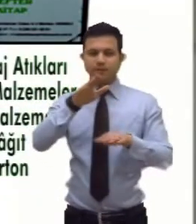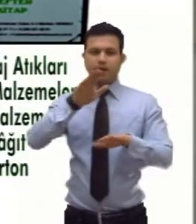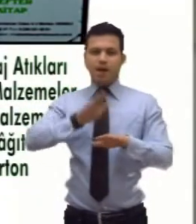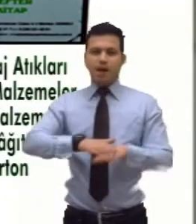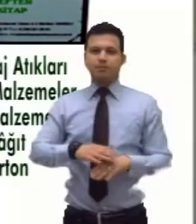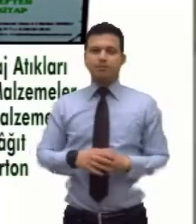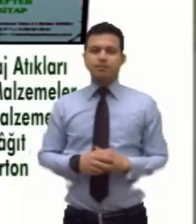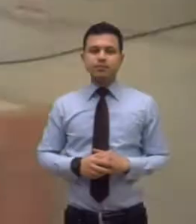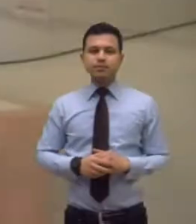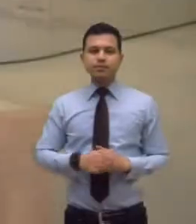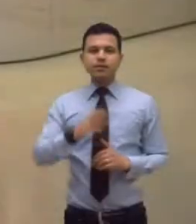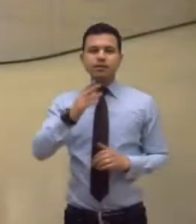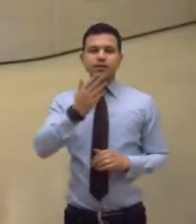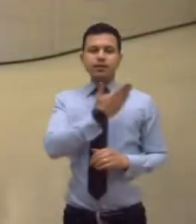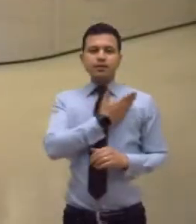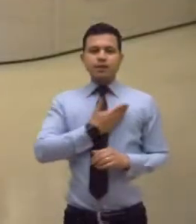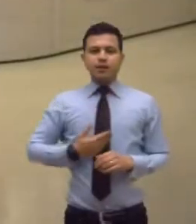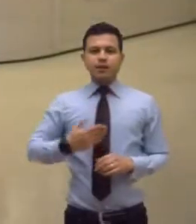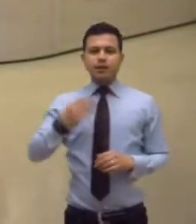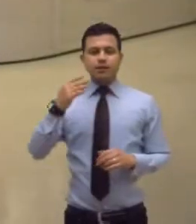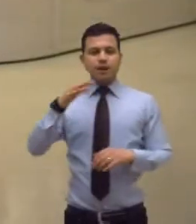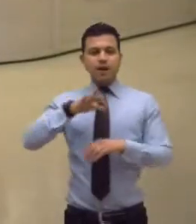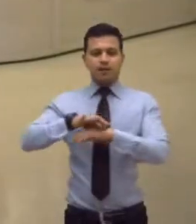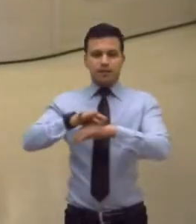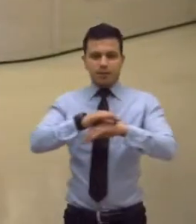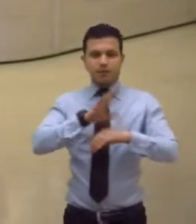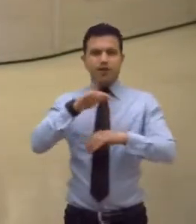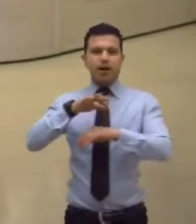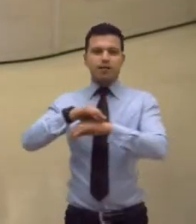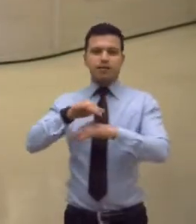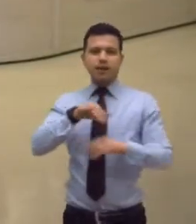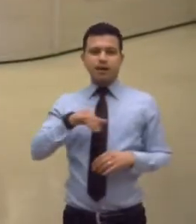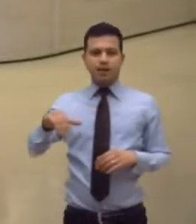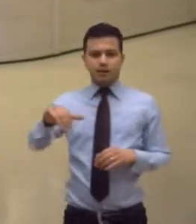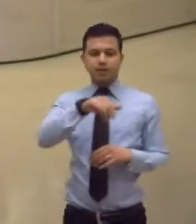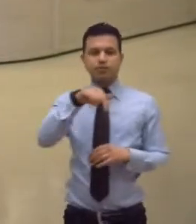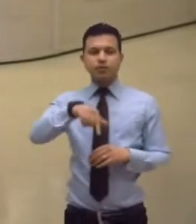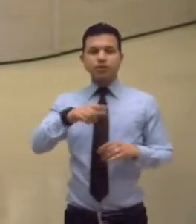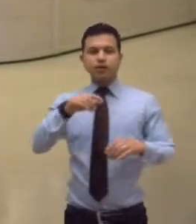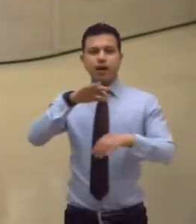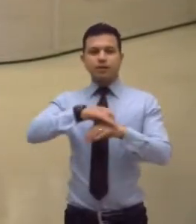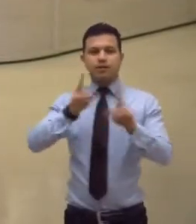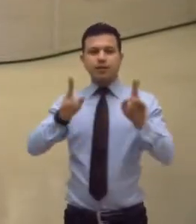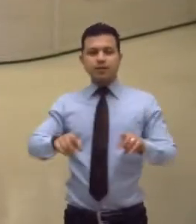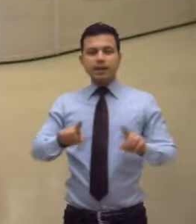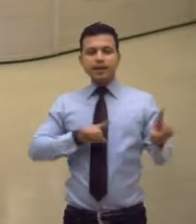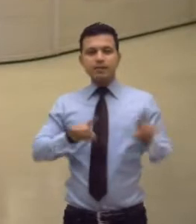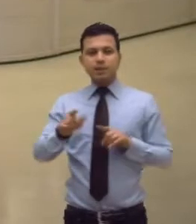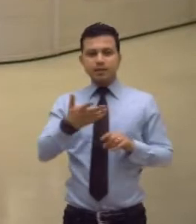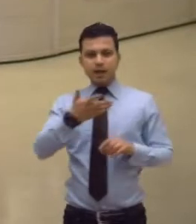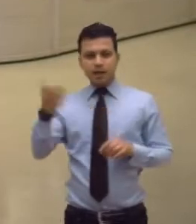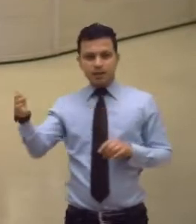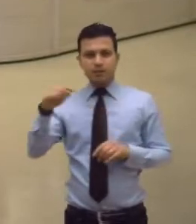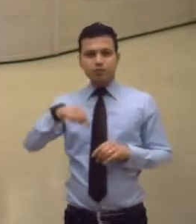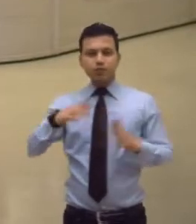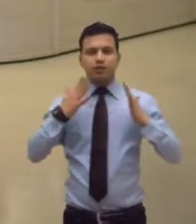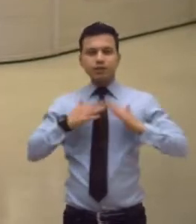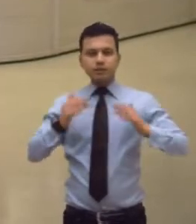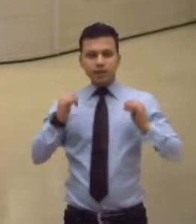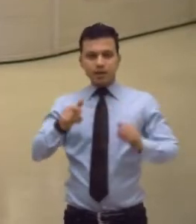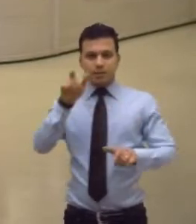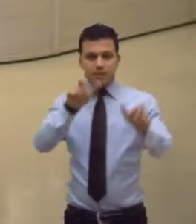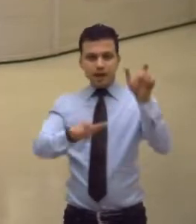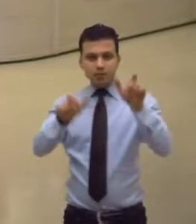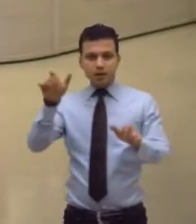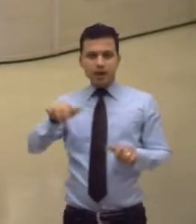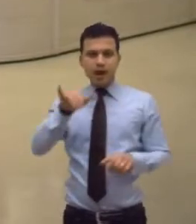özen gösteririz. Sevgili hastalarımız, hasta yakınlarımız, hastanemizden hizmet alan diğer hastalarımız ile sağlık